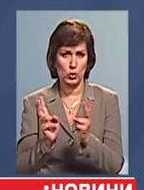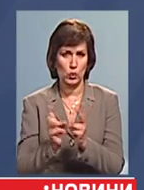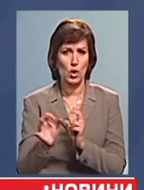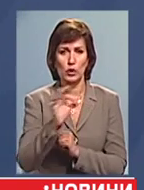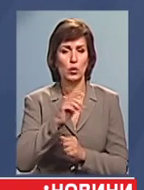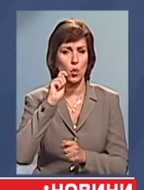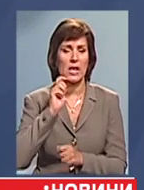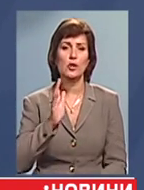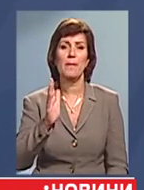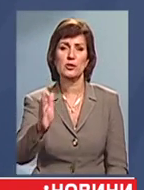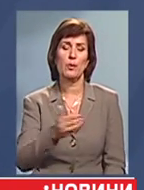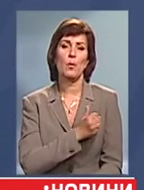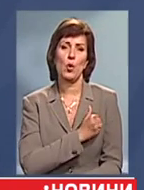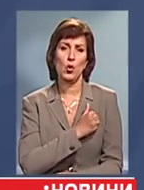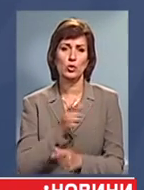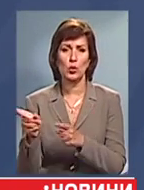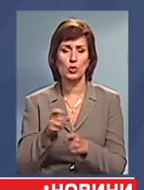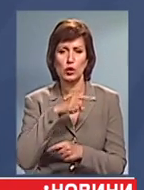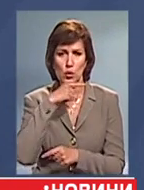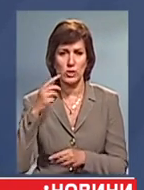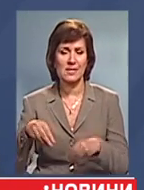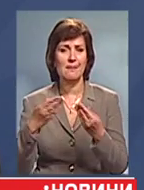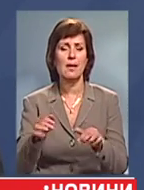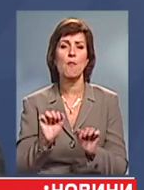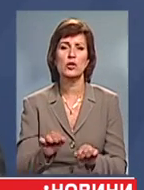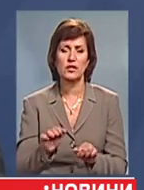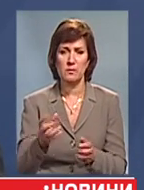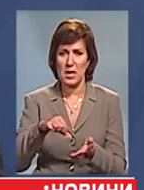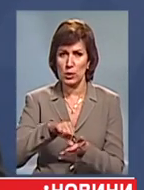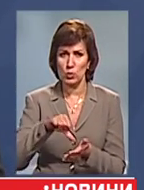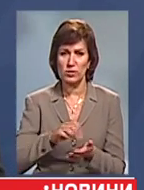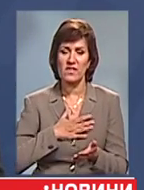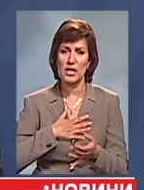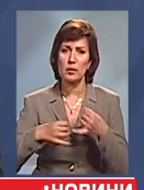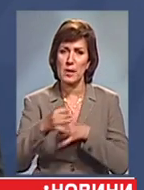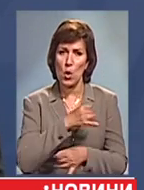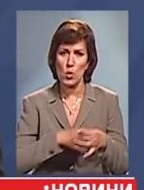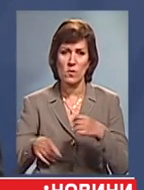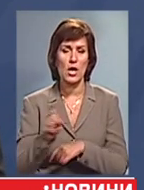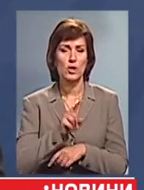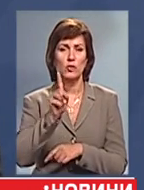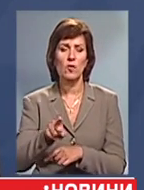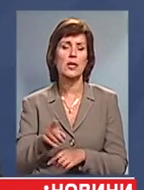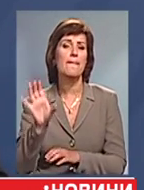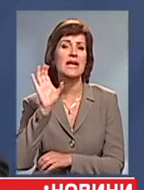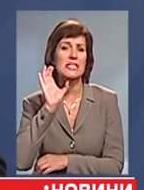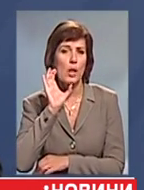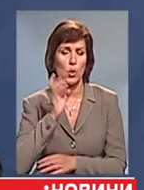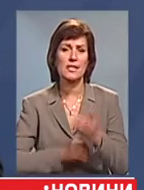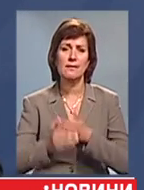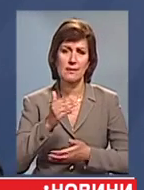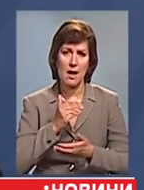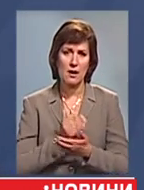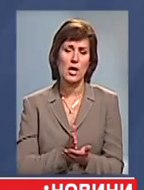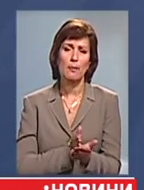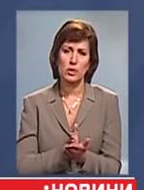щодо української перспективи. Ми хочемо долучити Росію, дати їй можливість брати участь у наших переговорах, щоб вона прислухалась і нарешті